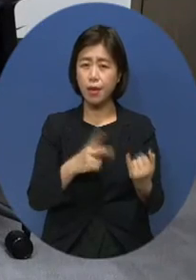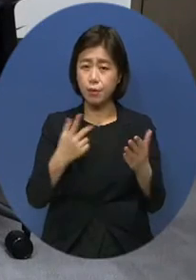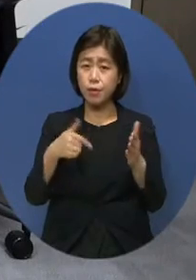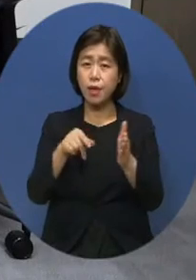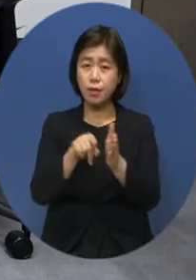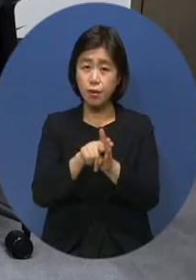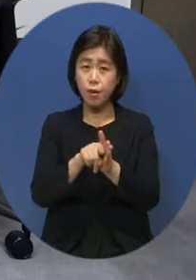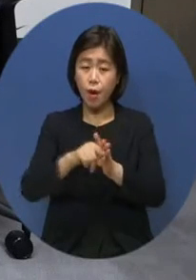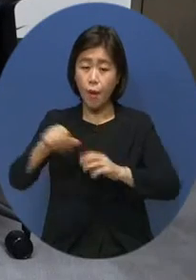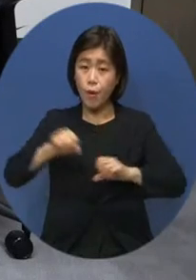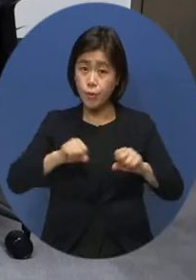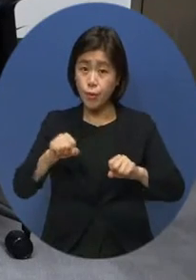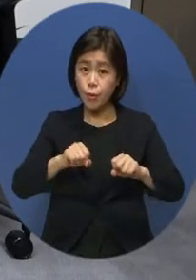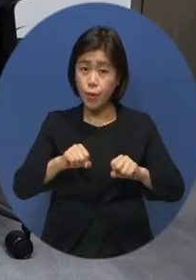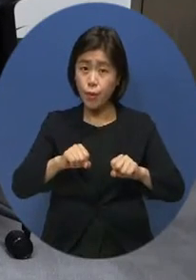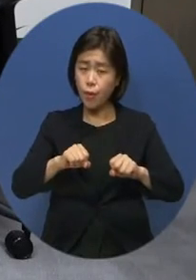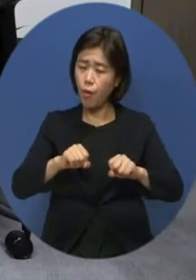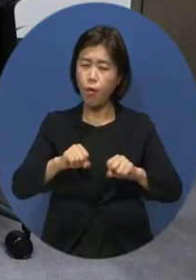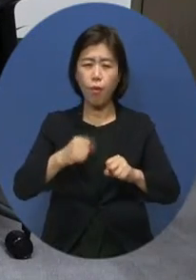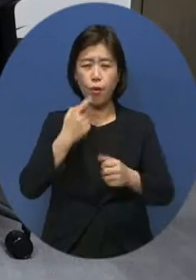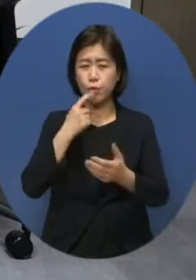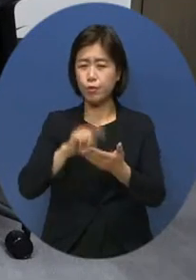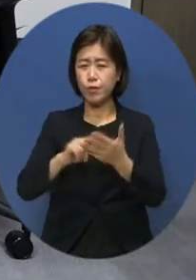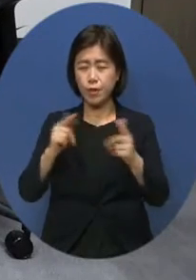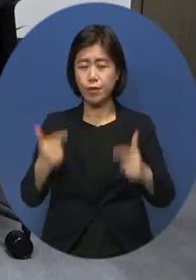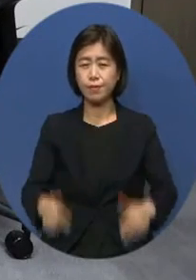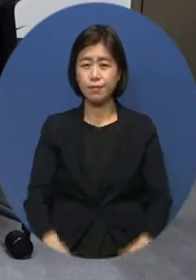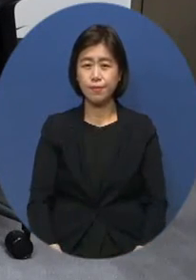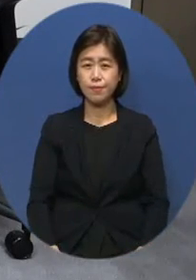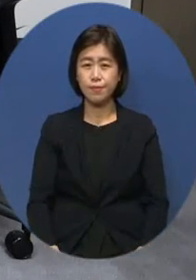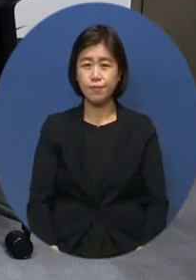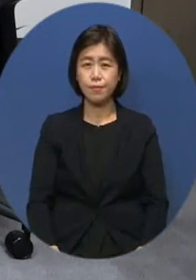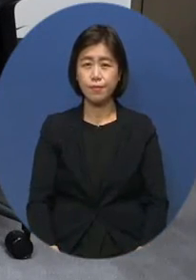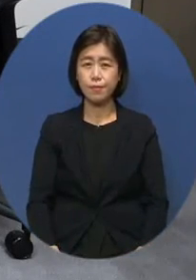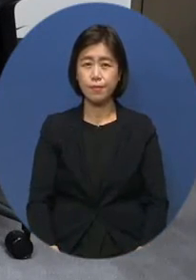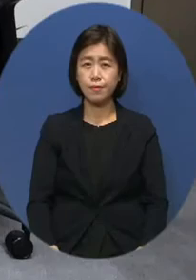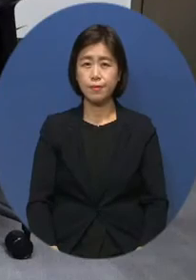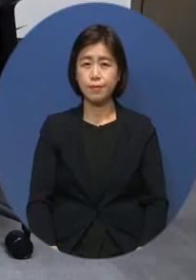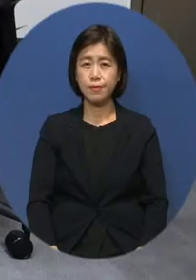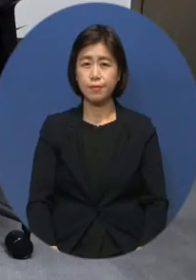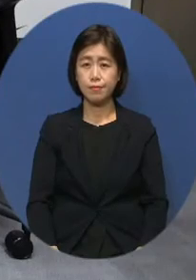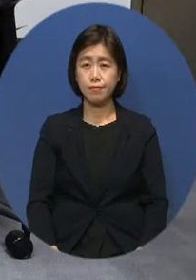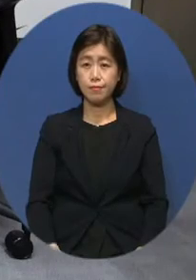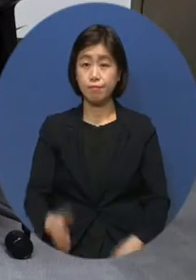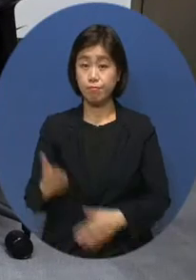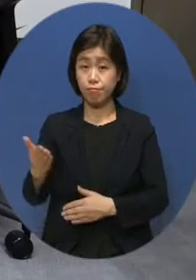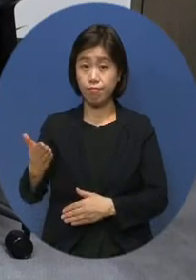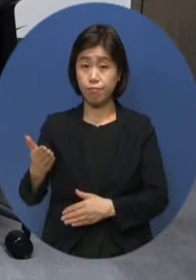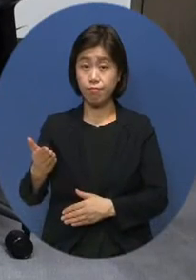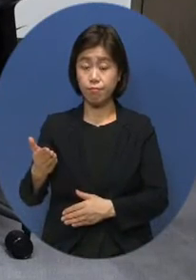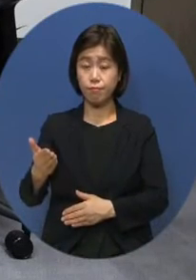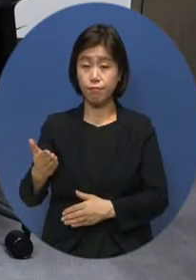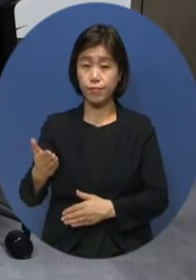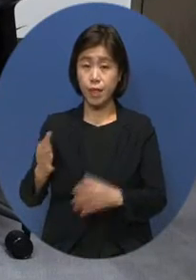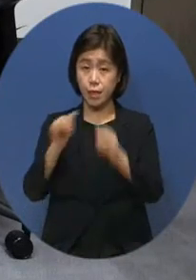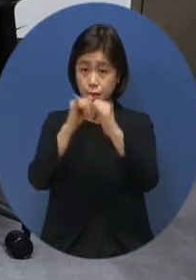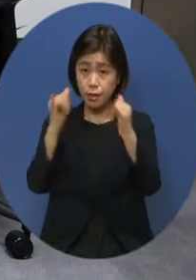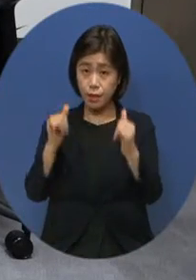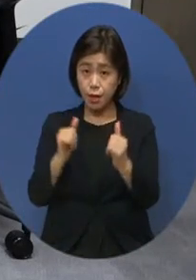아닌 거라고 생각이 들거든요, 저는. 근데 그렇게 결심을 하게 된 뭐 특별한 계기는